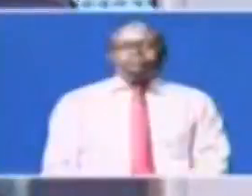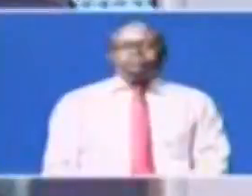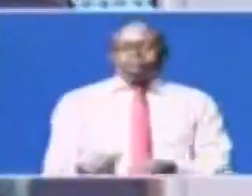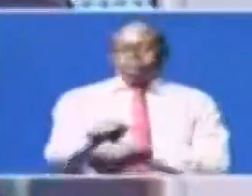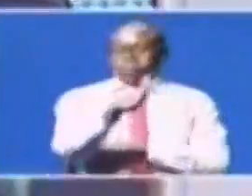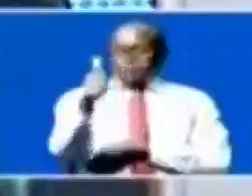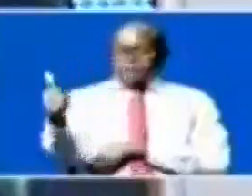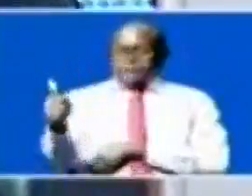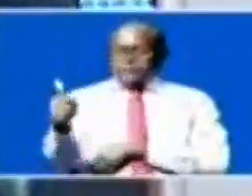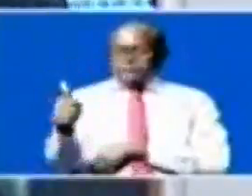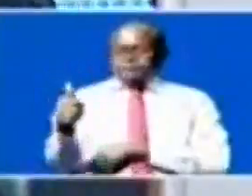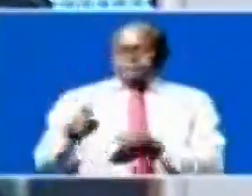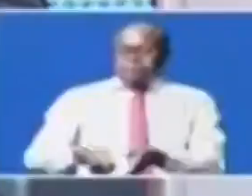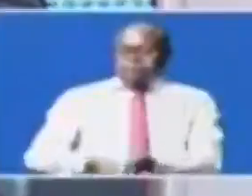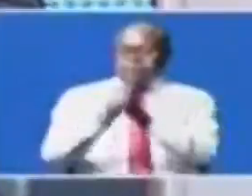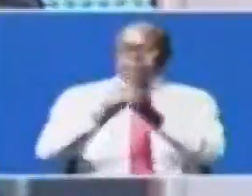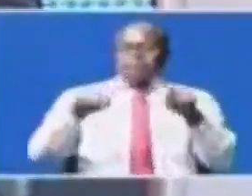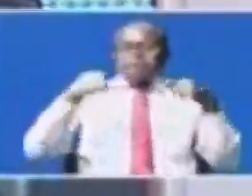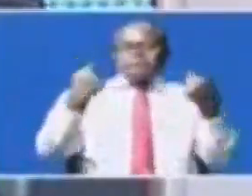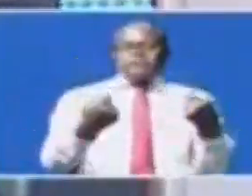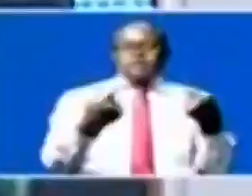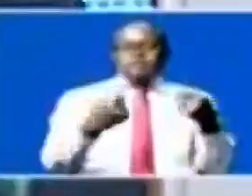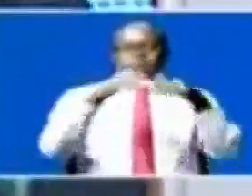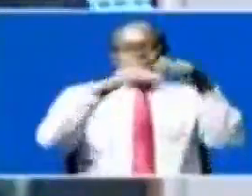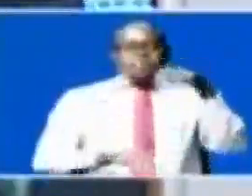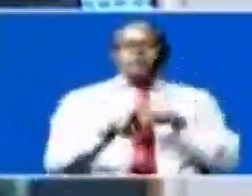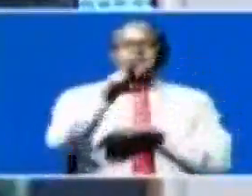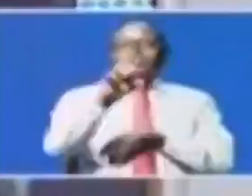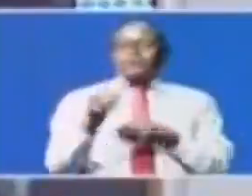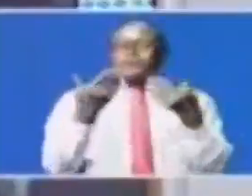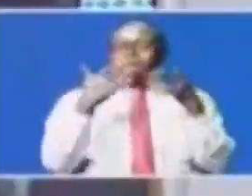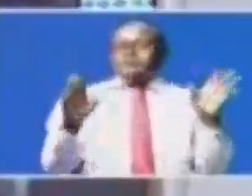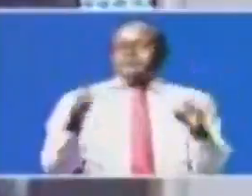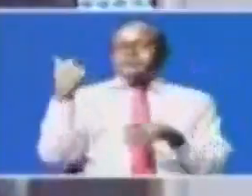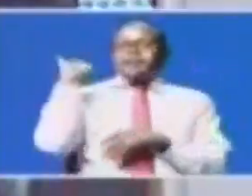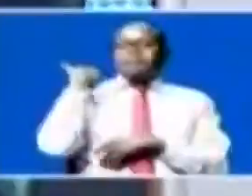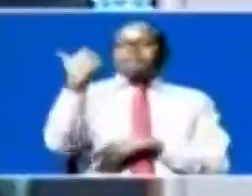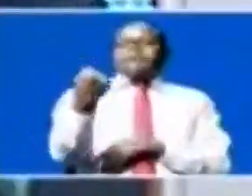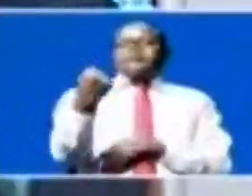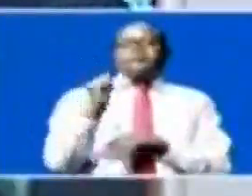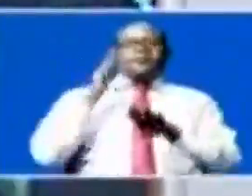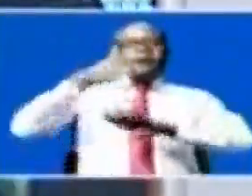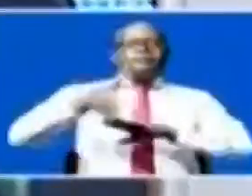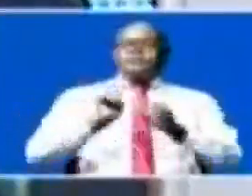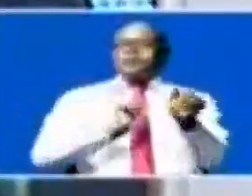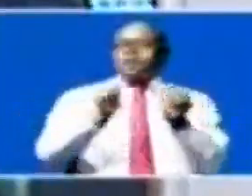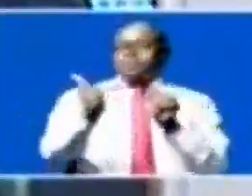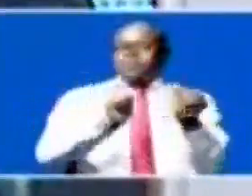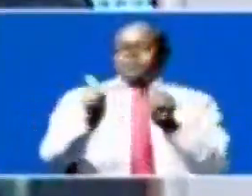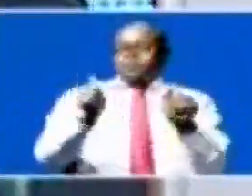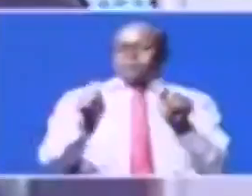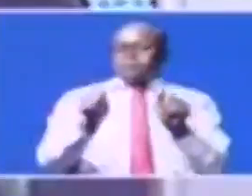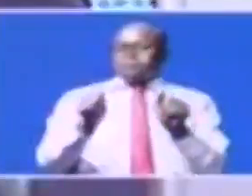Kwingineko, timu ya taifa ya voliboli ya wasichana wasiozidi miaka 20 imemaliza kwenye nafasi ya tano katika mashindano ya ubingwa wa Afrika baada